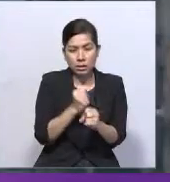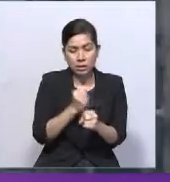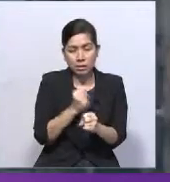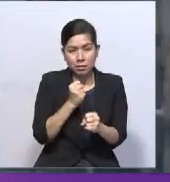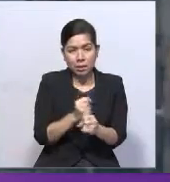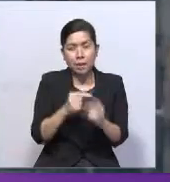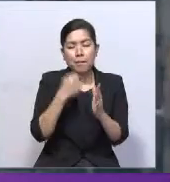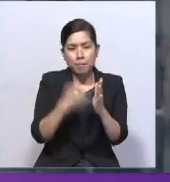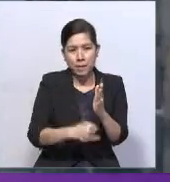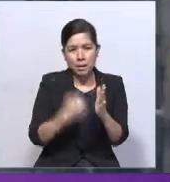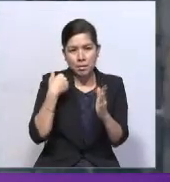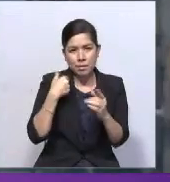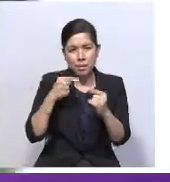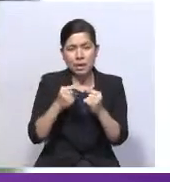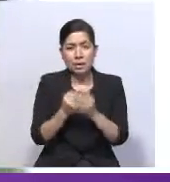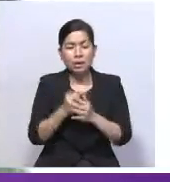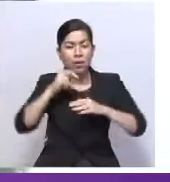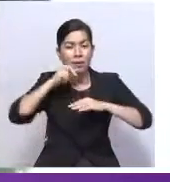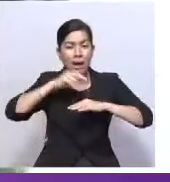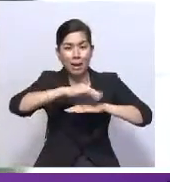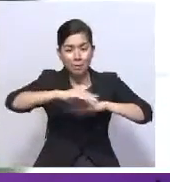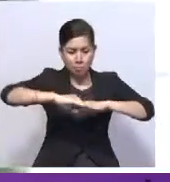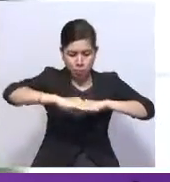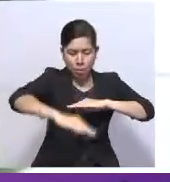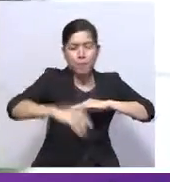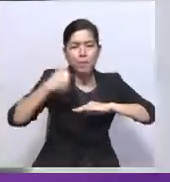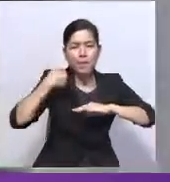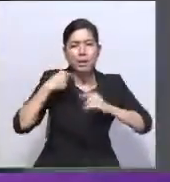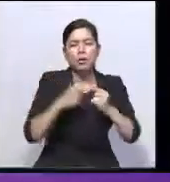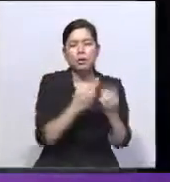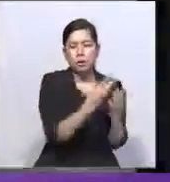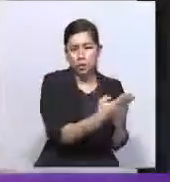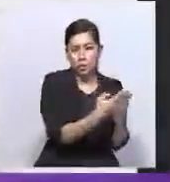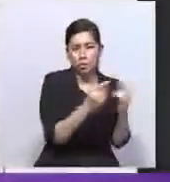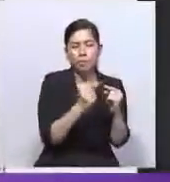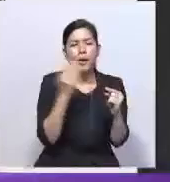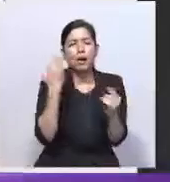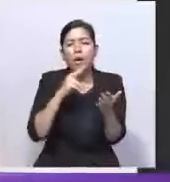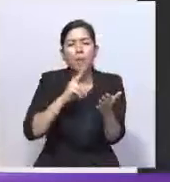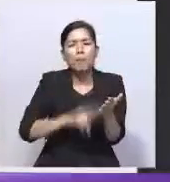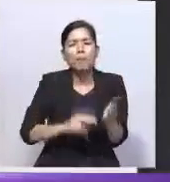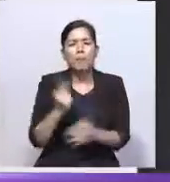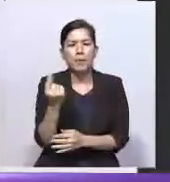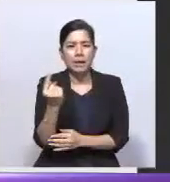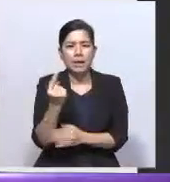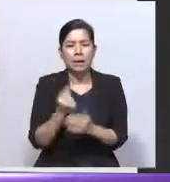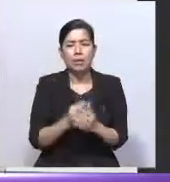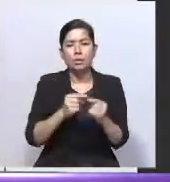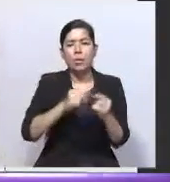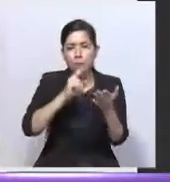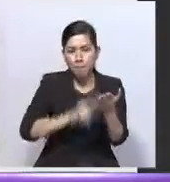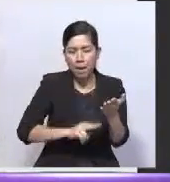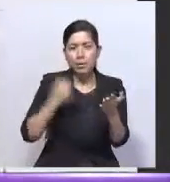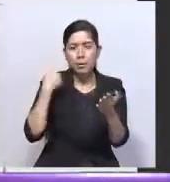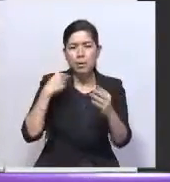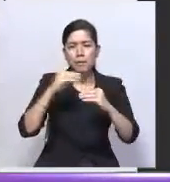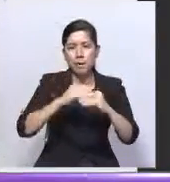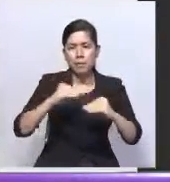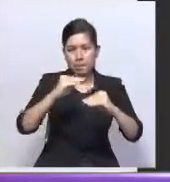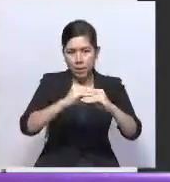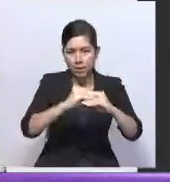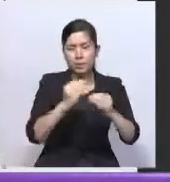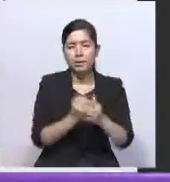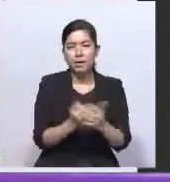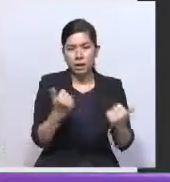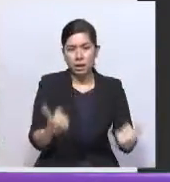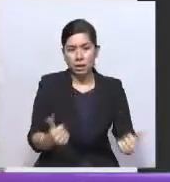น้ำโดยไม่ได้รับอนุญาตถึงขั้นจำคุกจากเดิมมีเพียงโทษปรับและมีอัตราค่าปรับที่สูงขึ้นรวมทั้ง